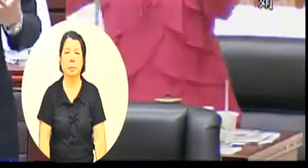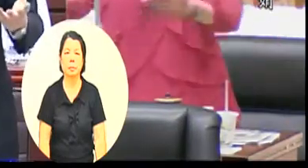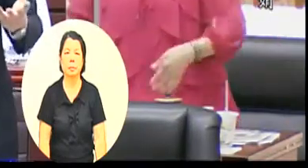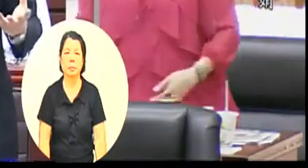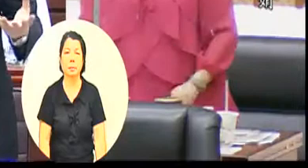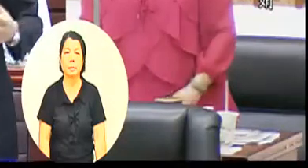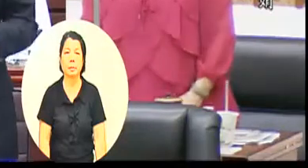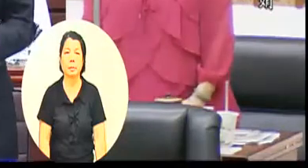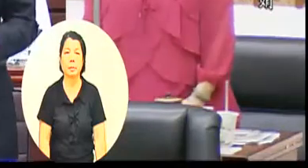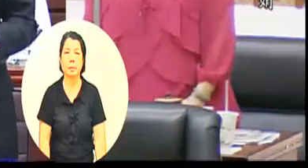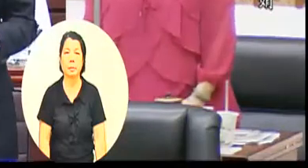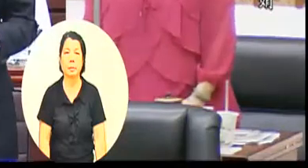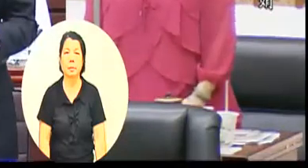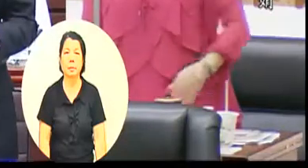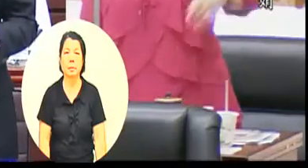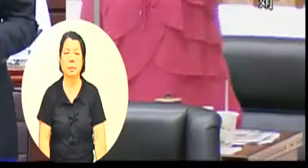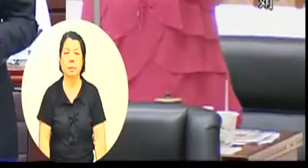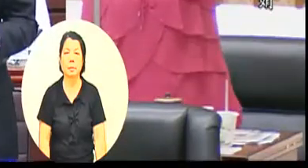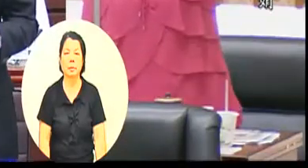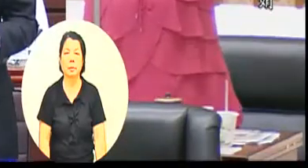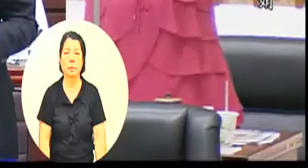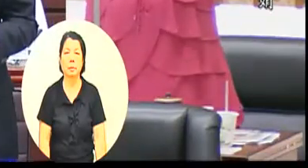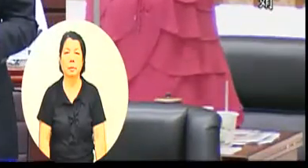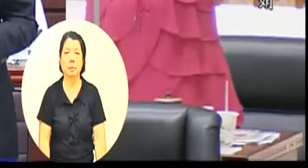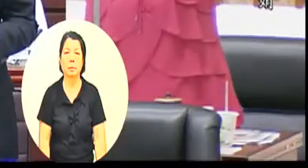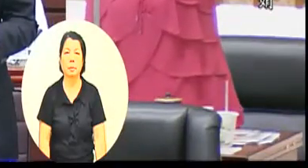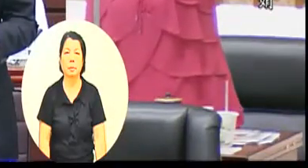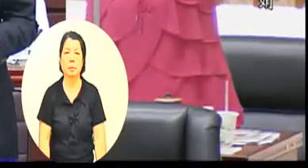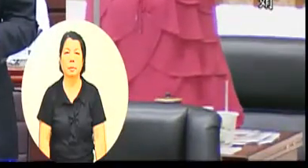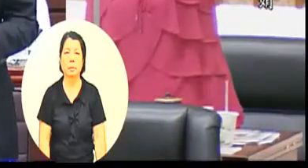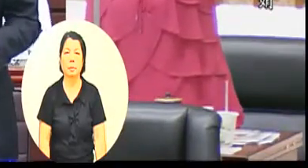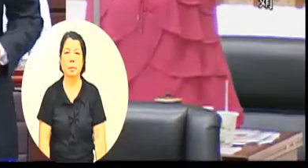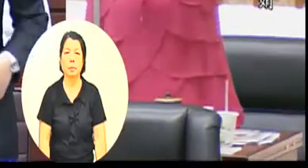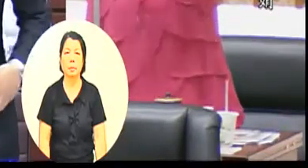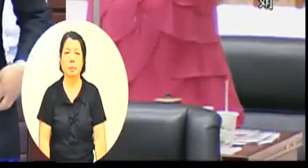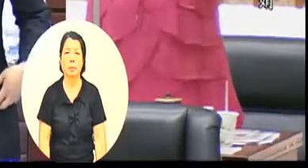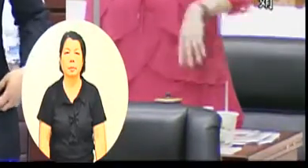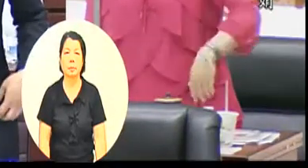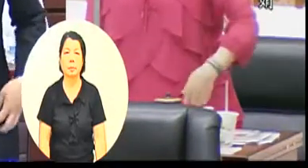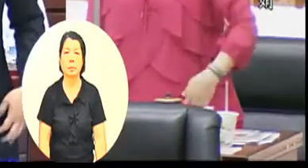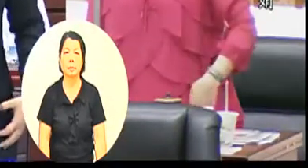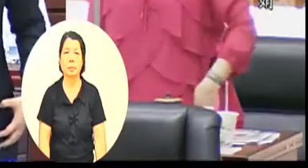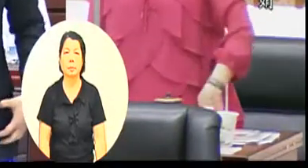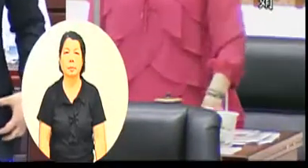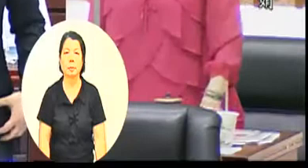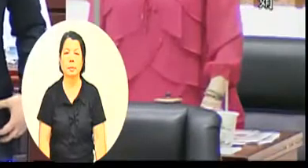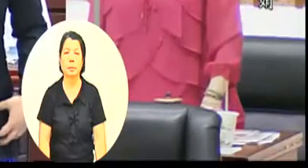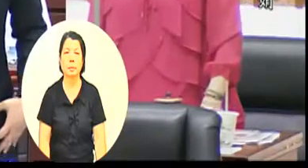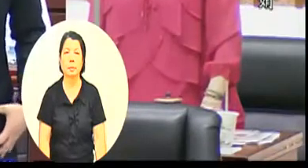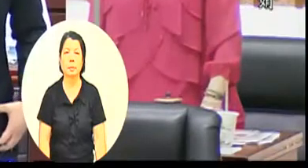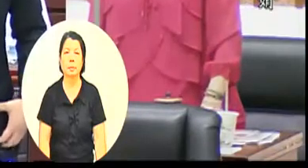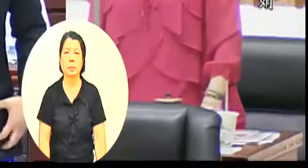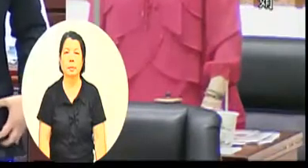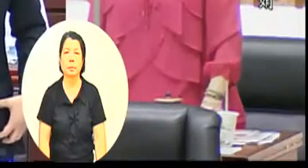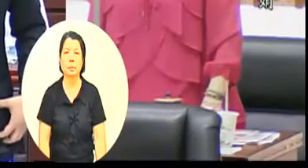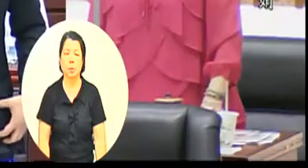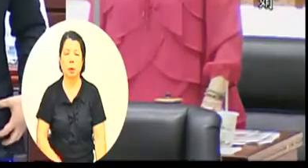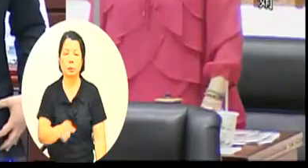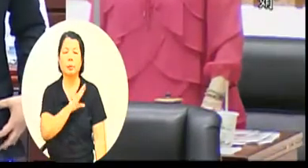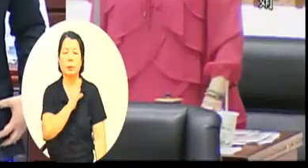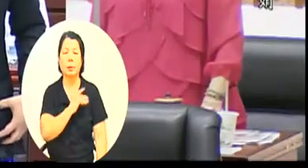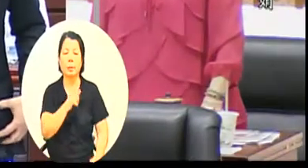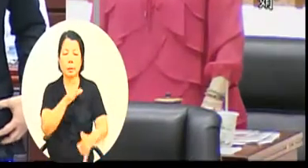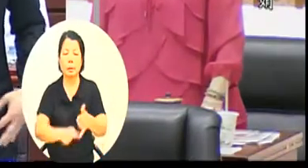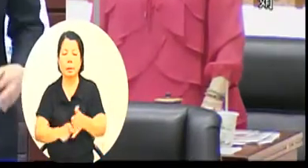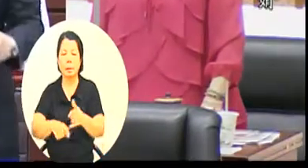小型需要的容积也少啊。 对啊，可是问题是，如果你这块土地你要释出到人家做的话，根本没有人要投资、啊。 这个当然是个别案例，这个